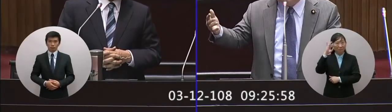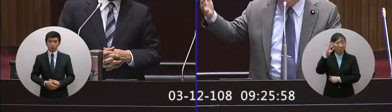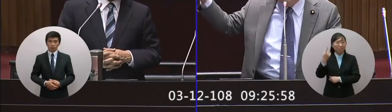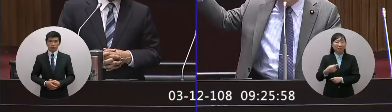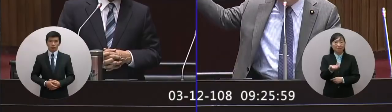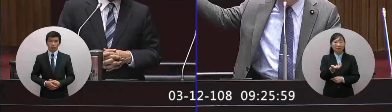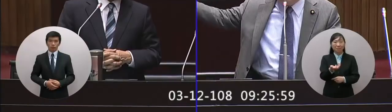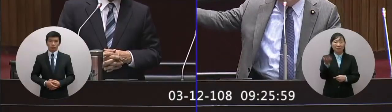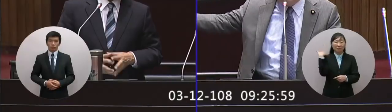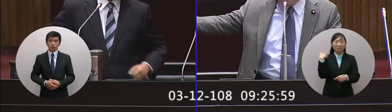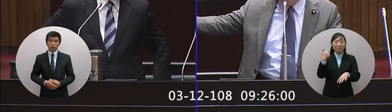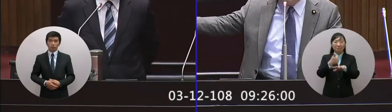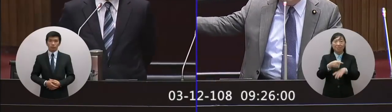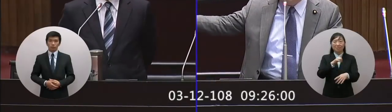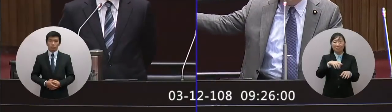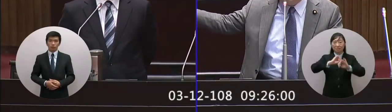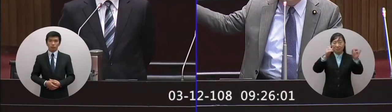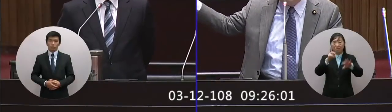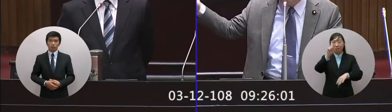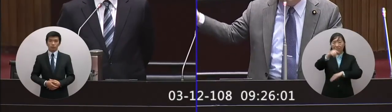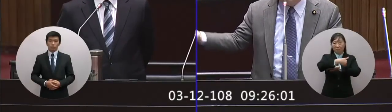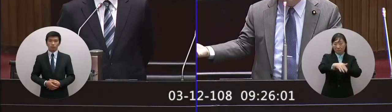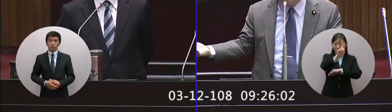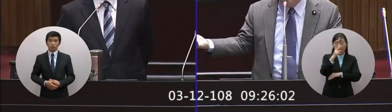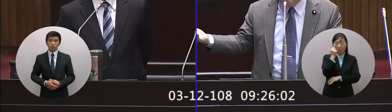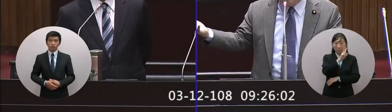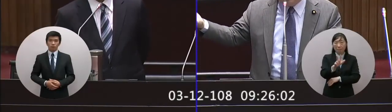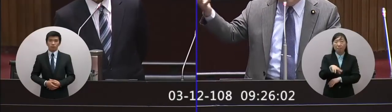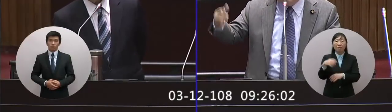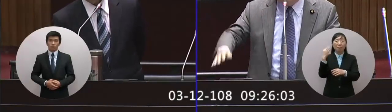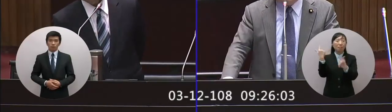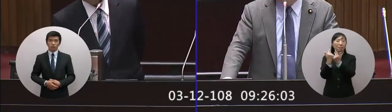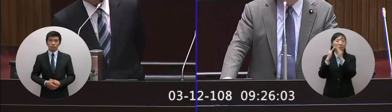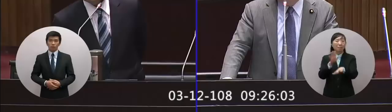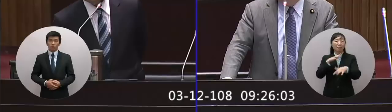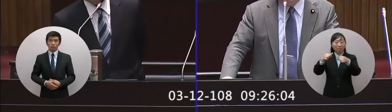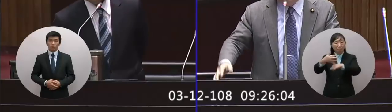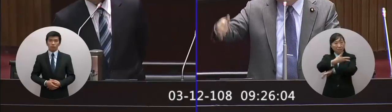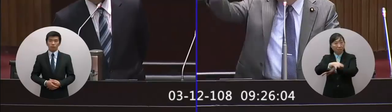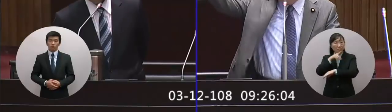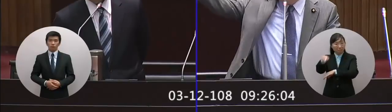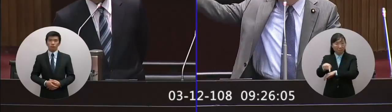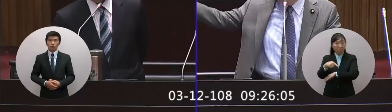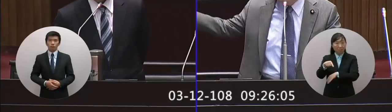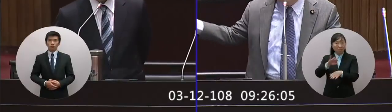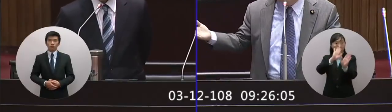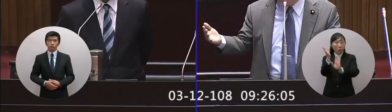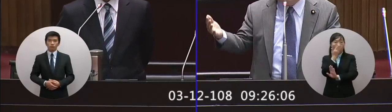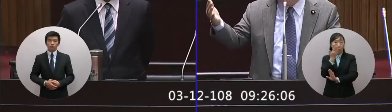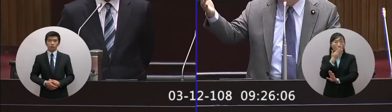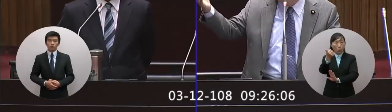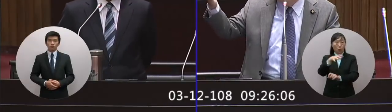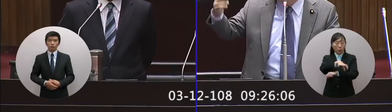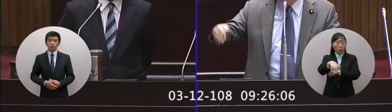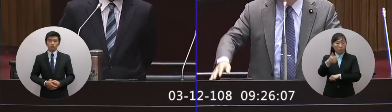镇一特色，我觉得我们那个双溪新北市的双溪区，其实它是一个非常优美的地方，环境也非